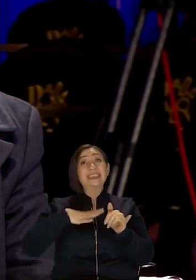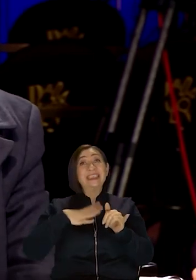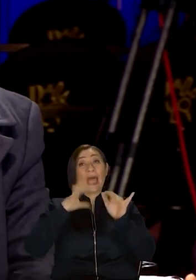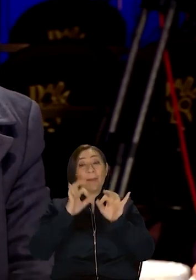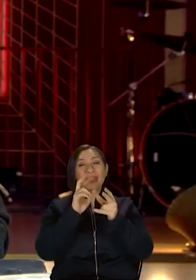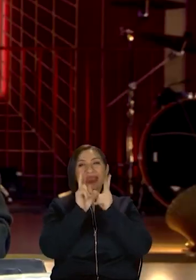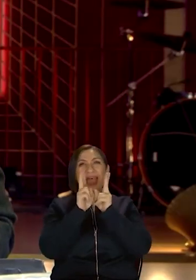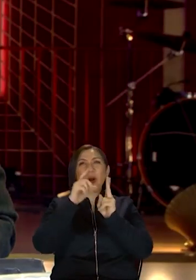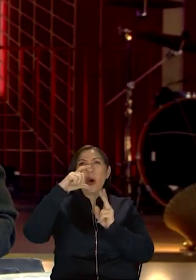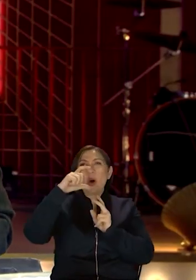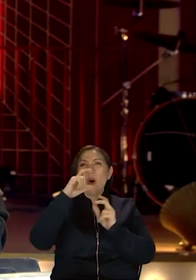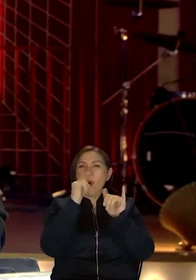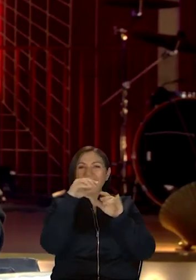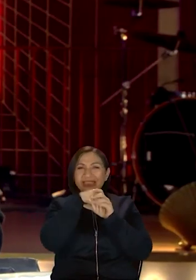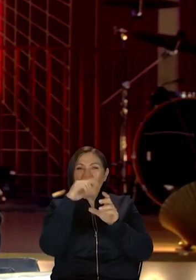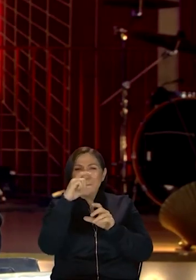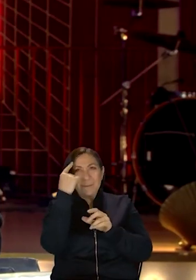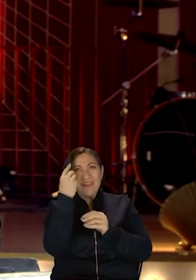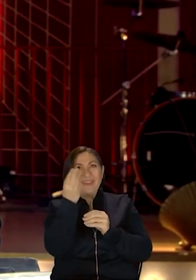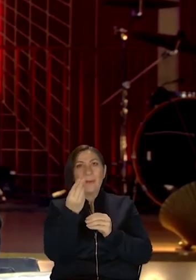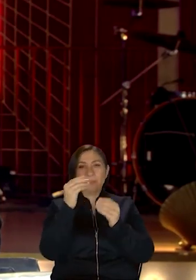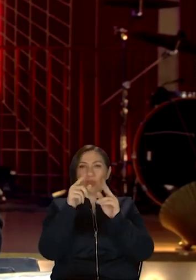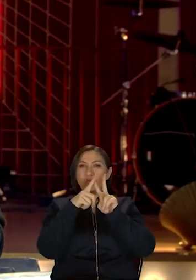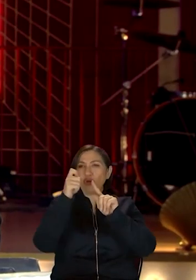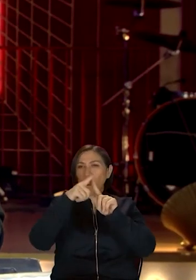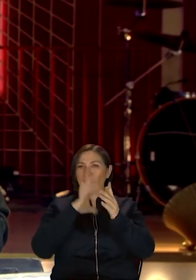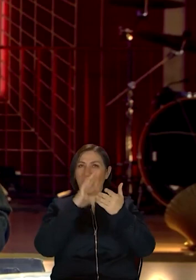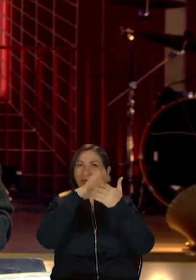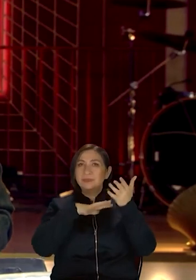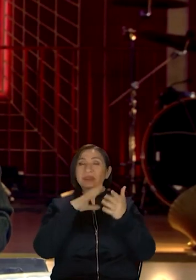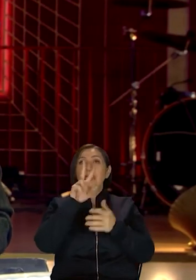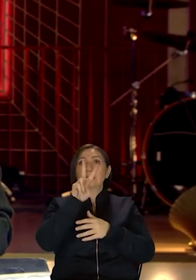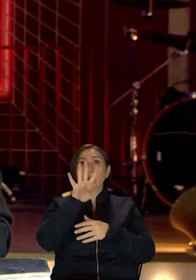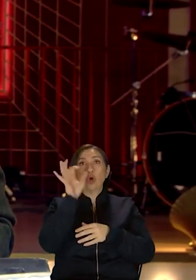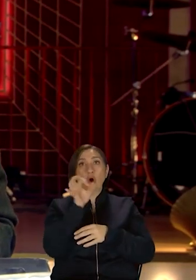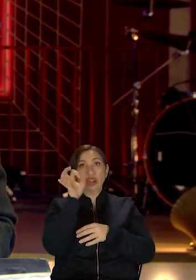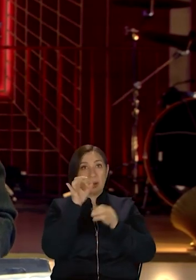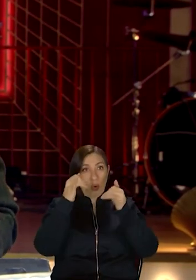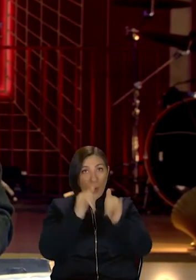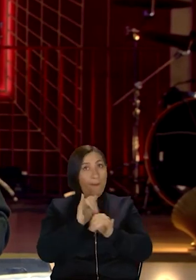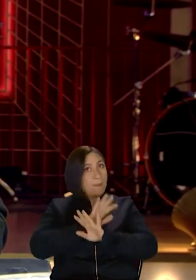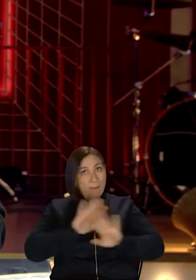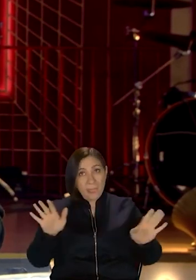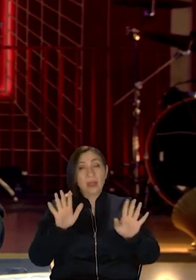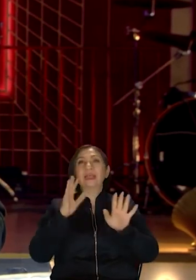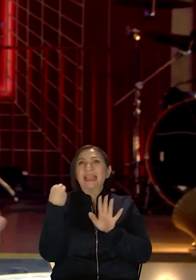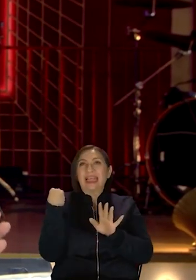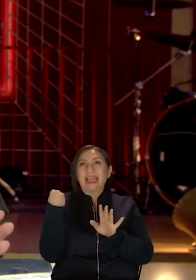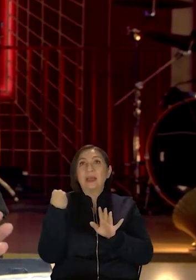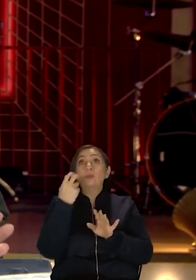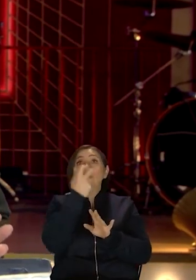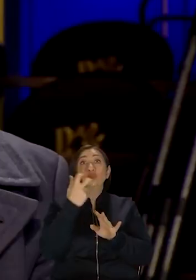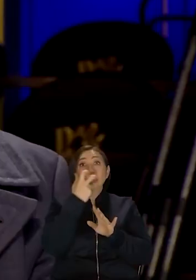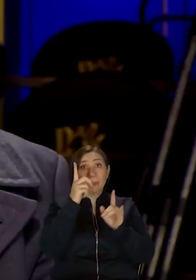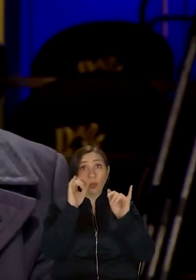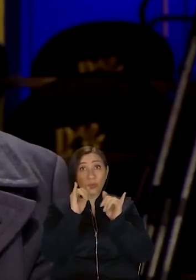hemen oyunla ilgili kısa bir bilgi vereyim elimdeki notlardan. İlk olarak 24 Ocak'ta oynadınız. Çok yeni henüz. Müzikli